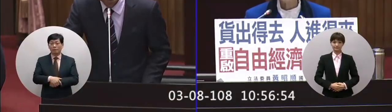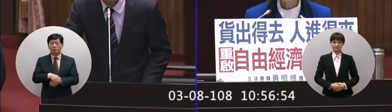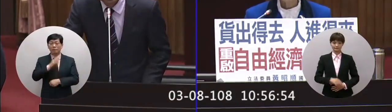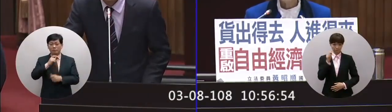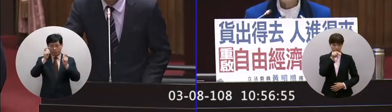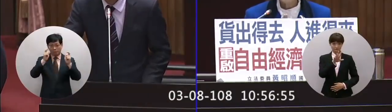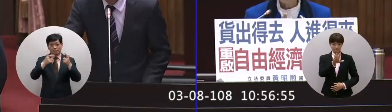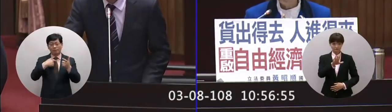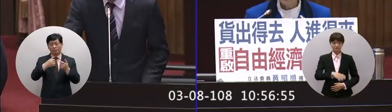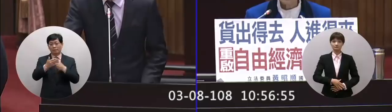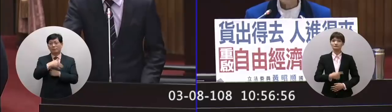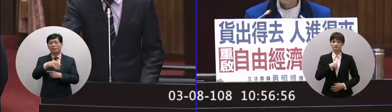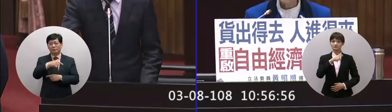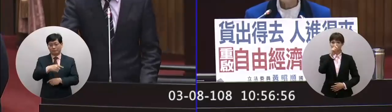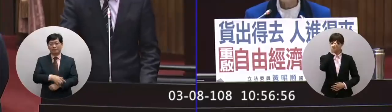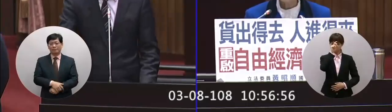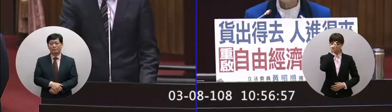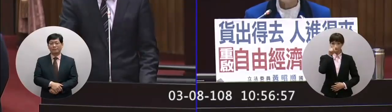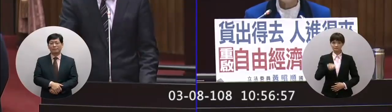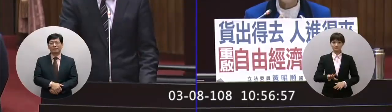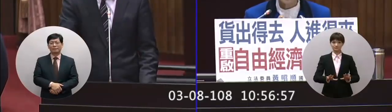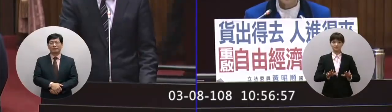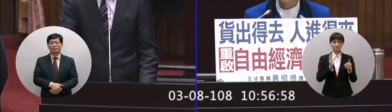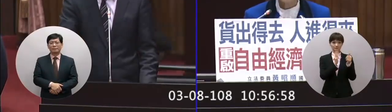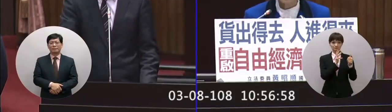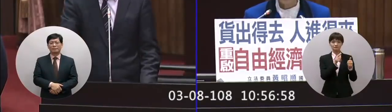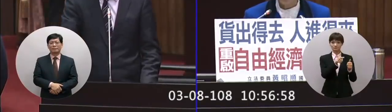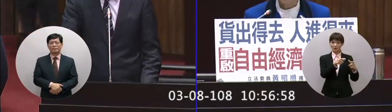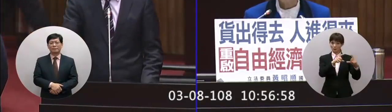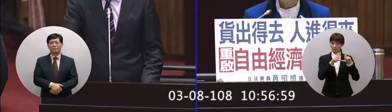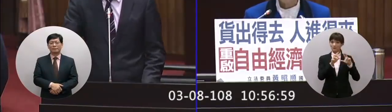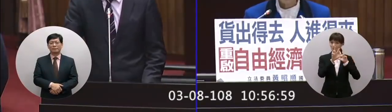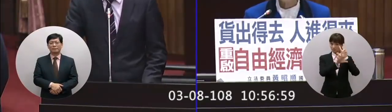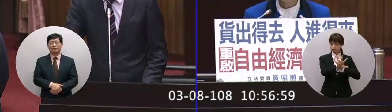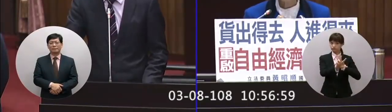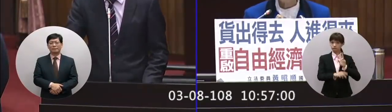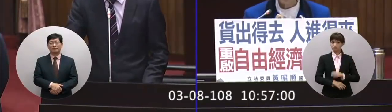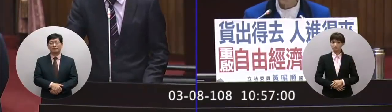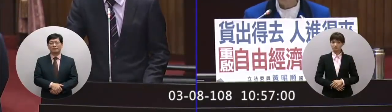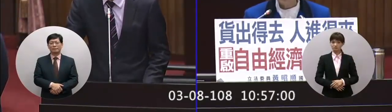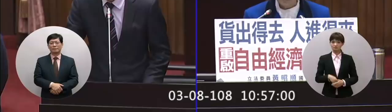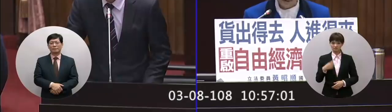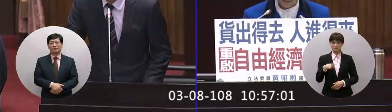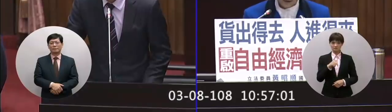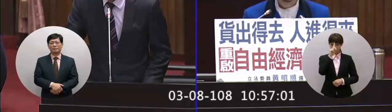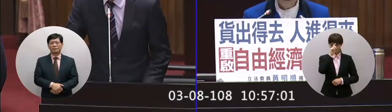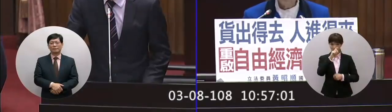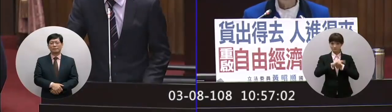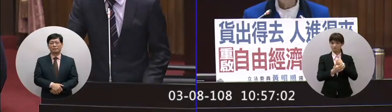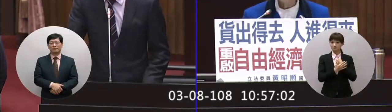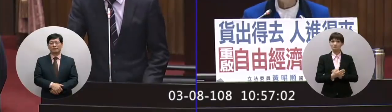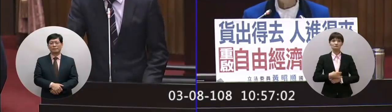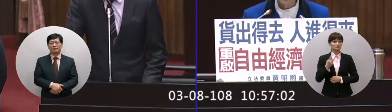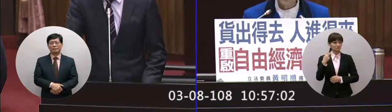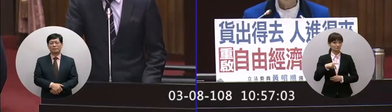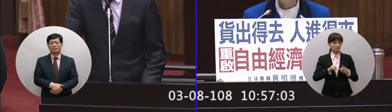来自高雄旗山。 我希望我今天的质询你们是实问实答，而且能够不跟我把握时间。第二个，